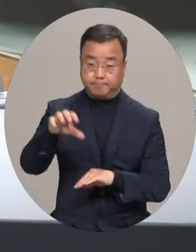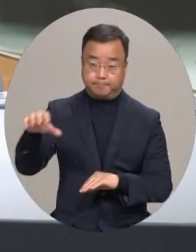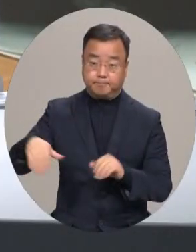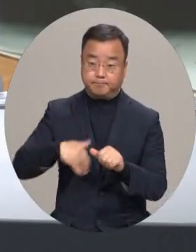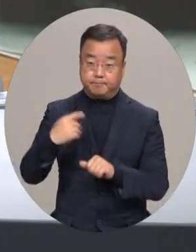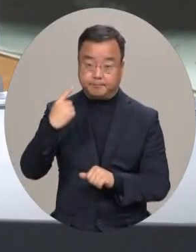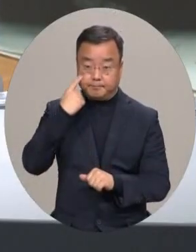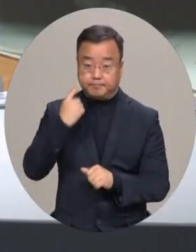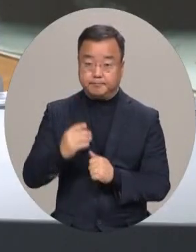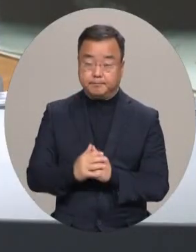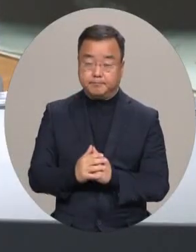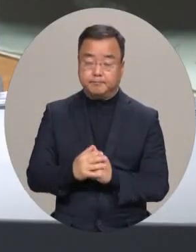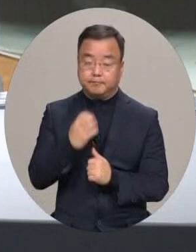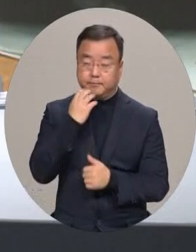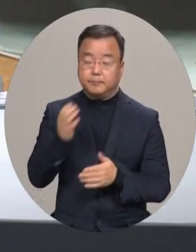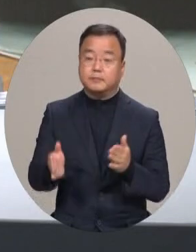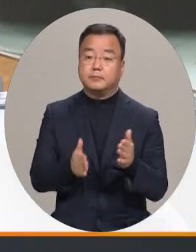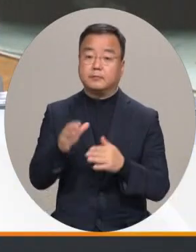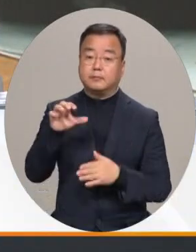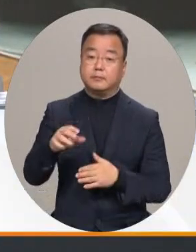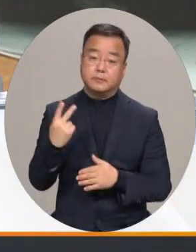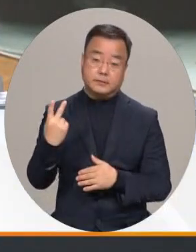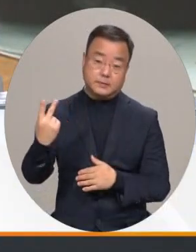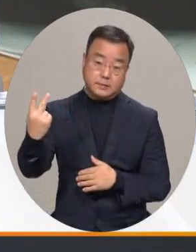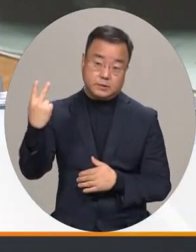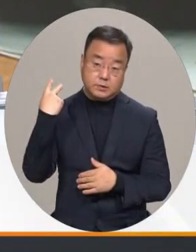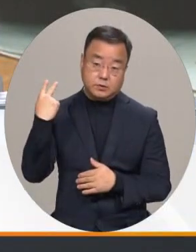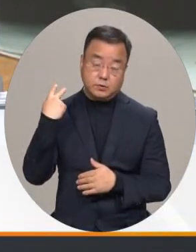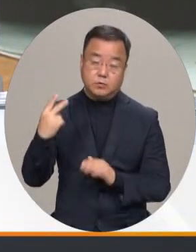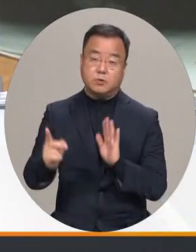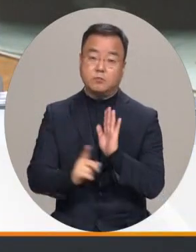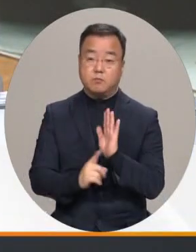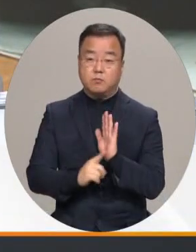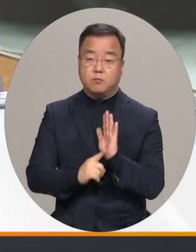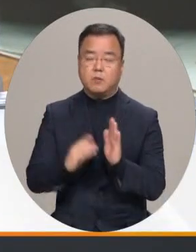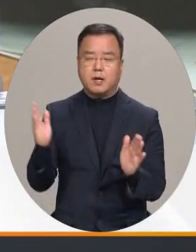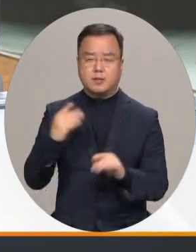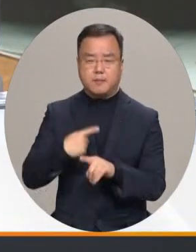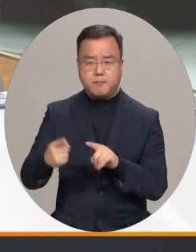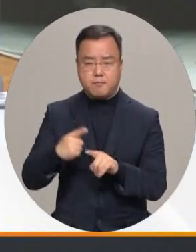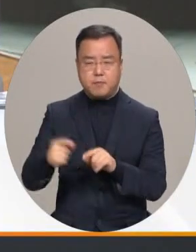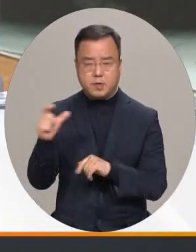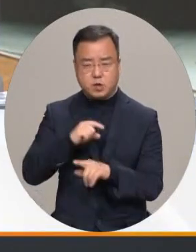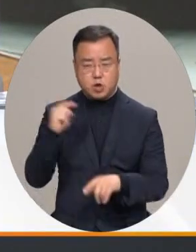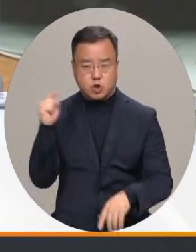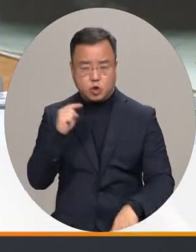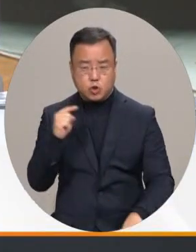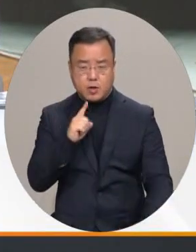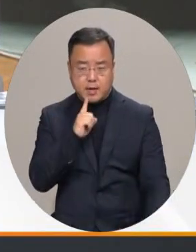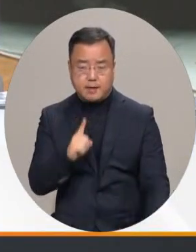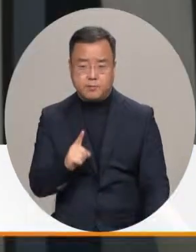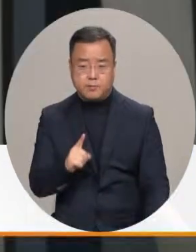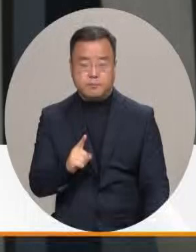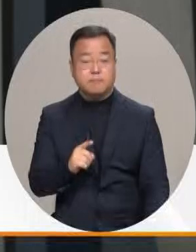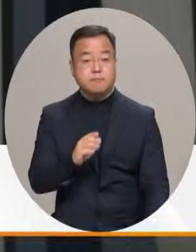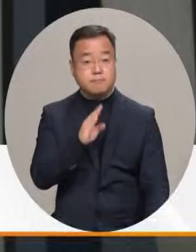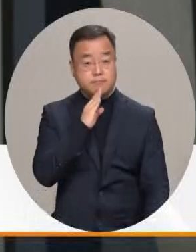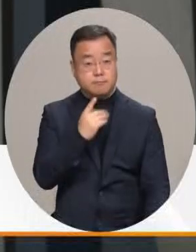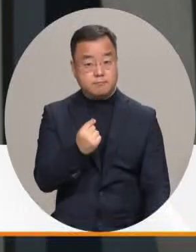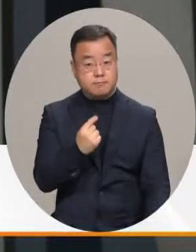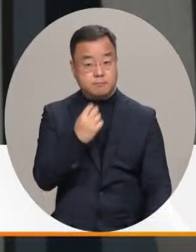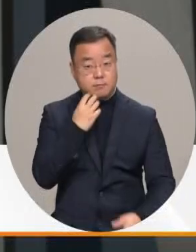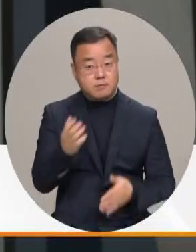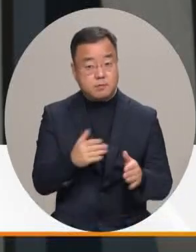한번 보겠습니다이 경기도에서도 이틀전에이 학생들 평가를 강화한다고 발표했다고 그렇습니다 경기도 교육청은 이틀